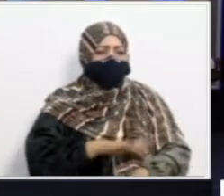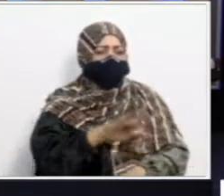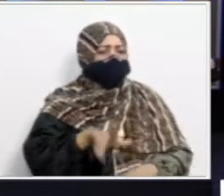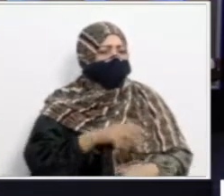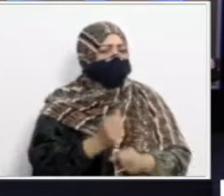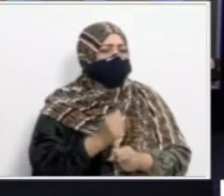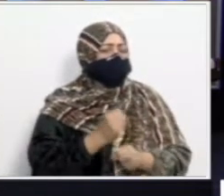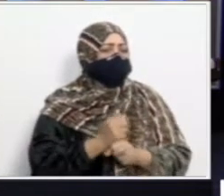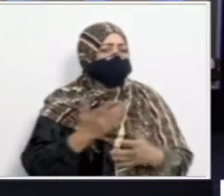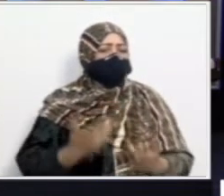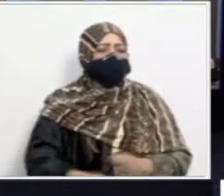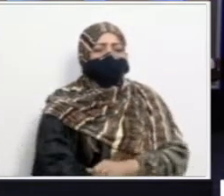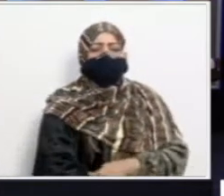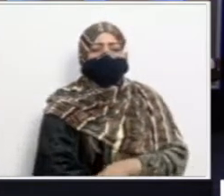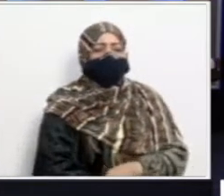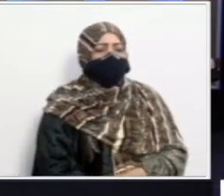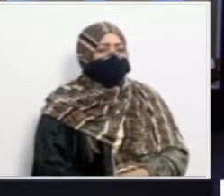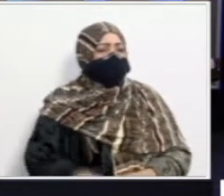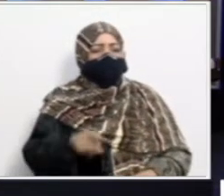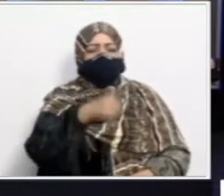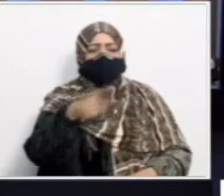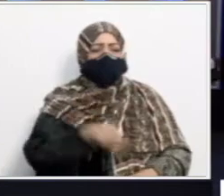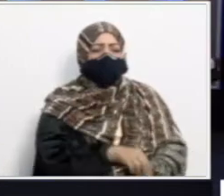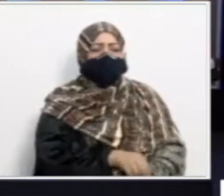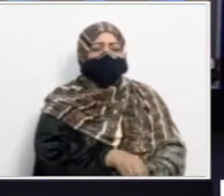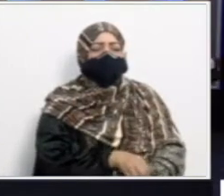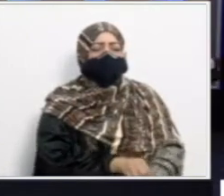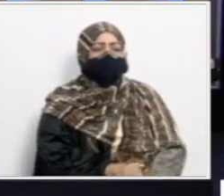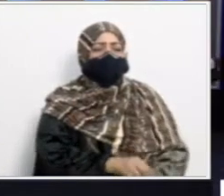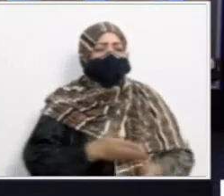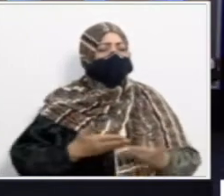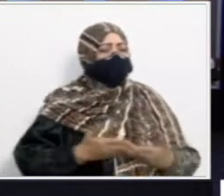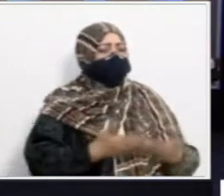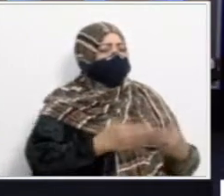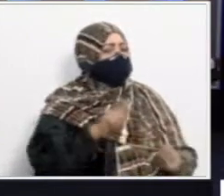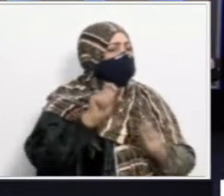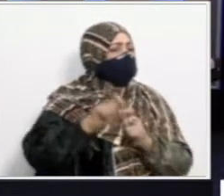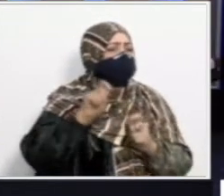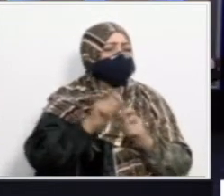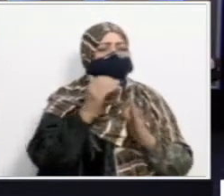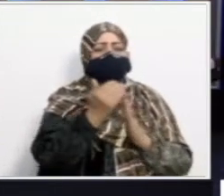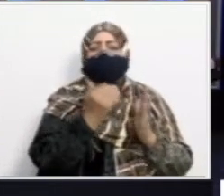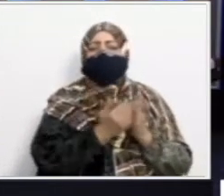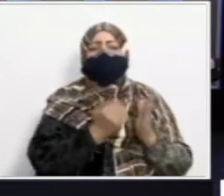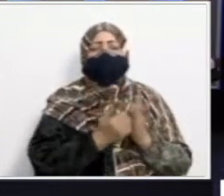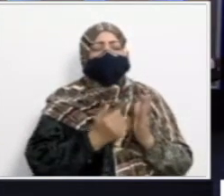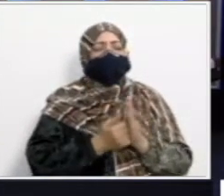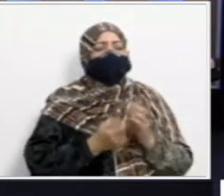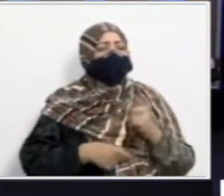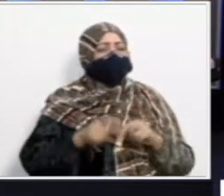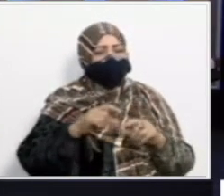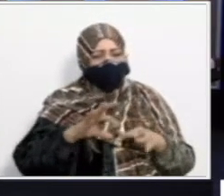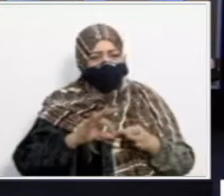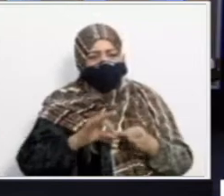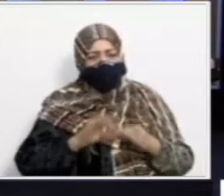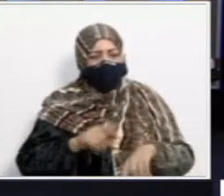جدا. فنرجو ان برنامج بسيط حتى في الحلقه زي الحلقه هذه 5 دقائق في الدوق العام. يعني بارك الله فيك شيخ عبد الرحمن.